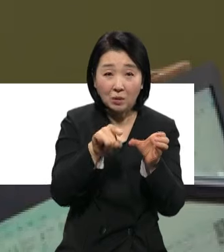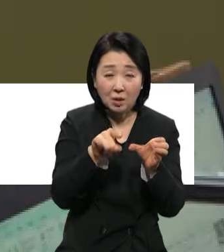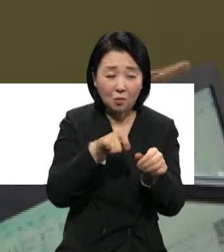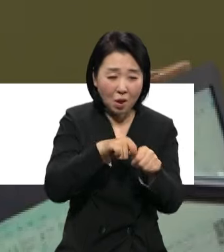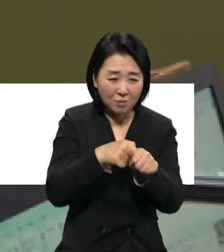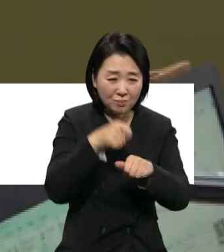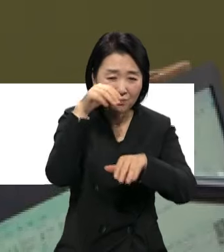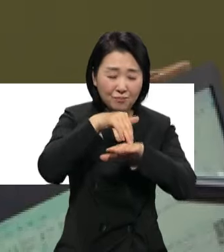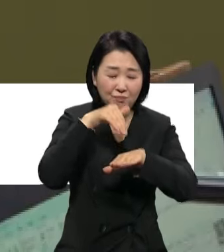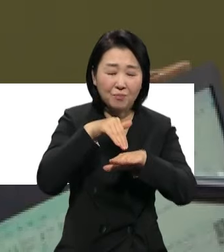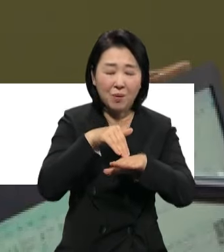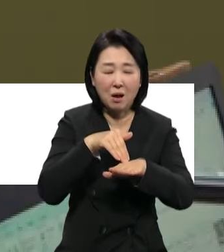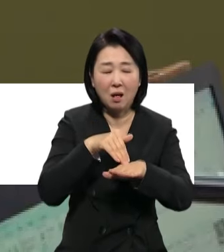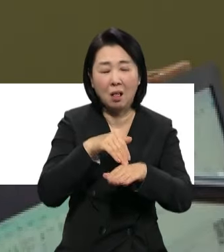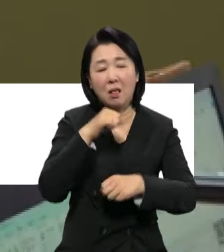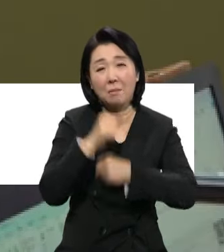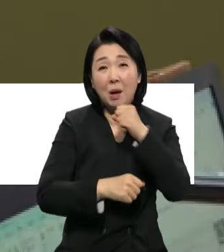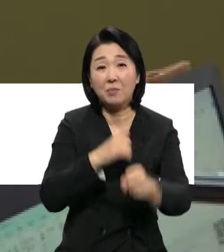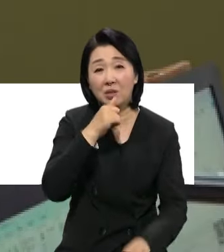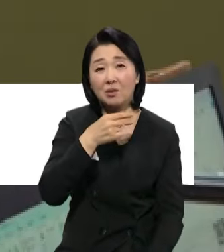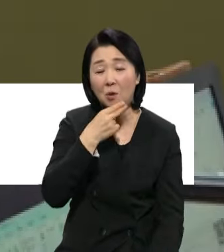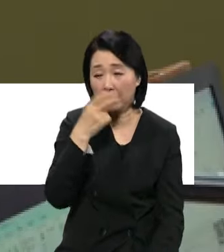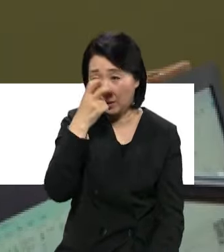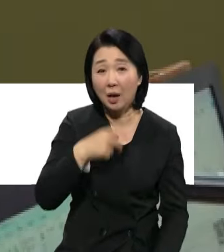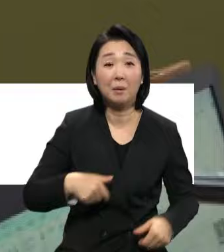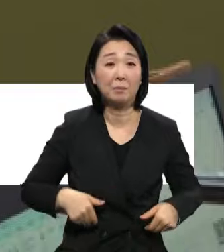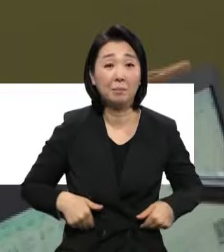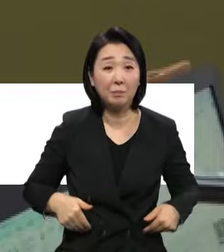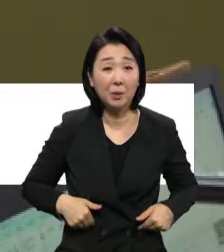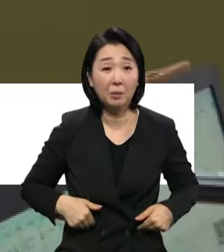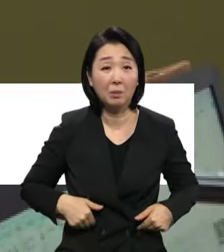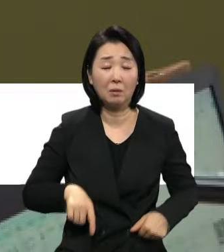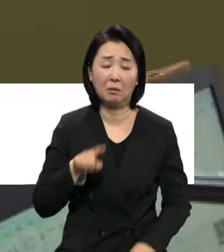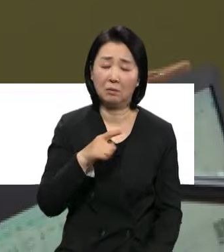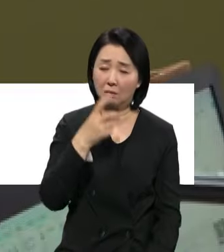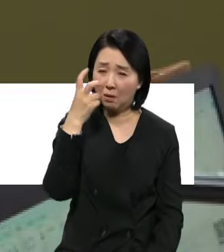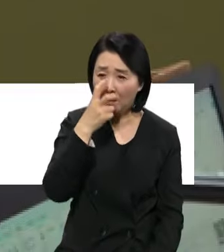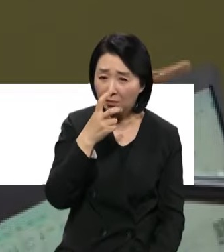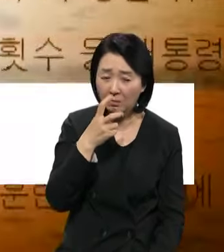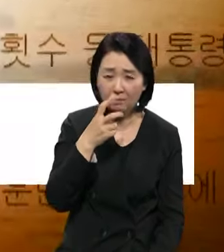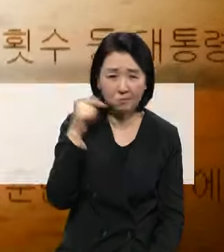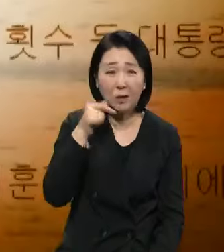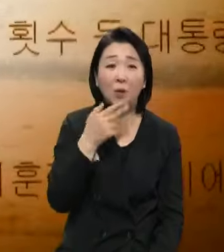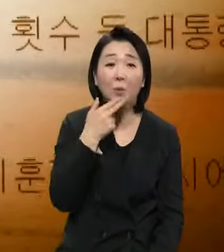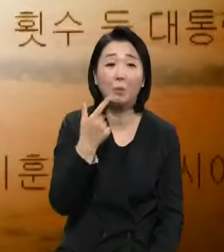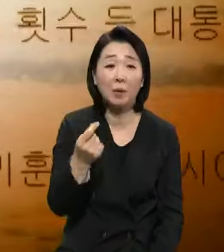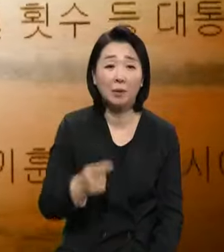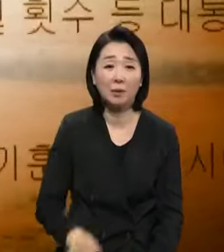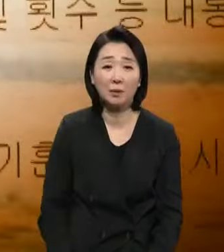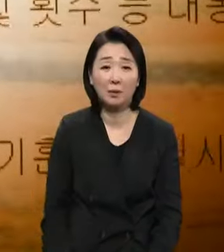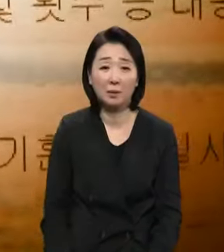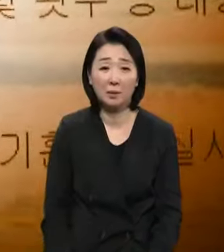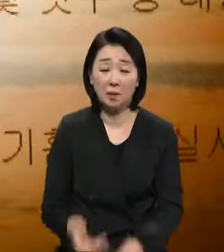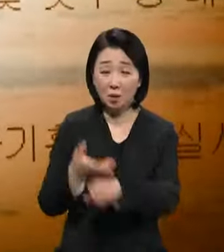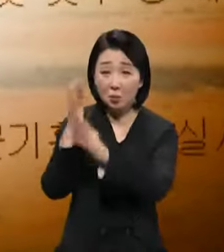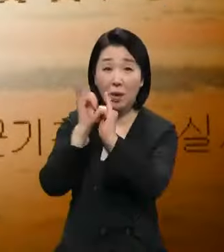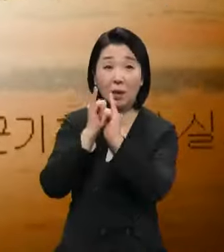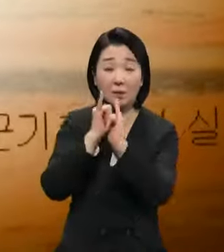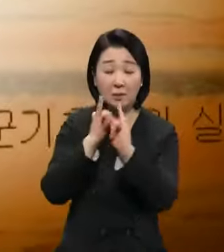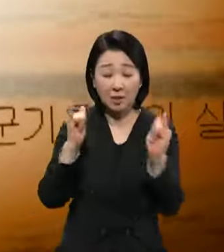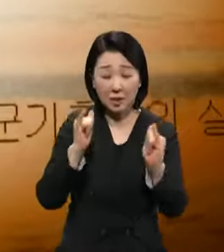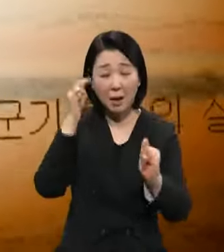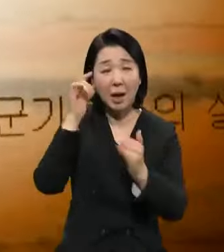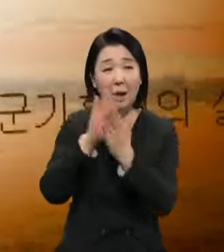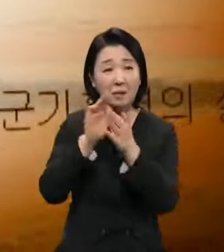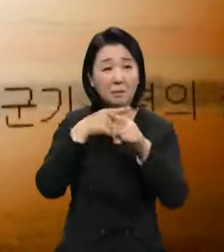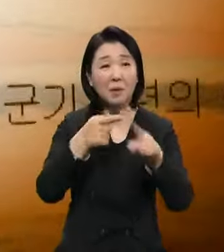무분별하게 남용하는 감시를 해야 되는 건데 그런 것도 제대로 되지 않은 거 같아요 상급자의 자의적인 판단이